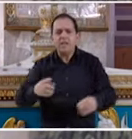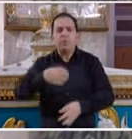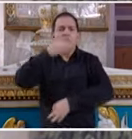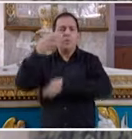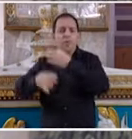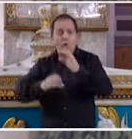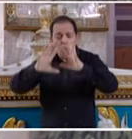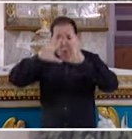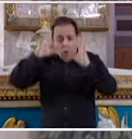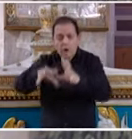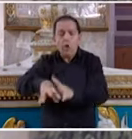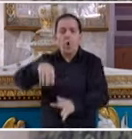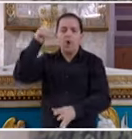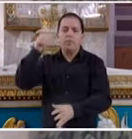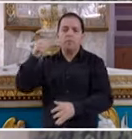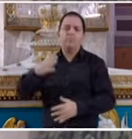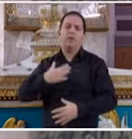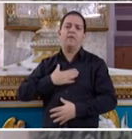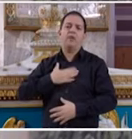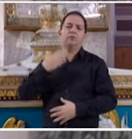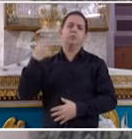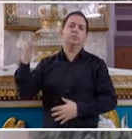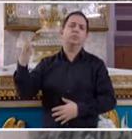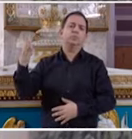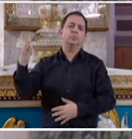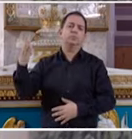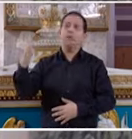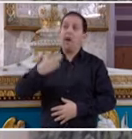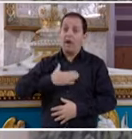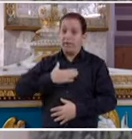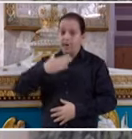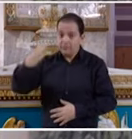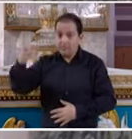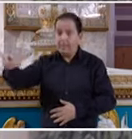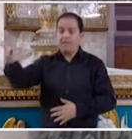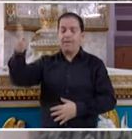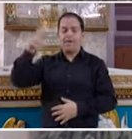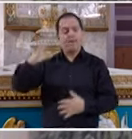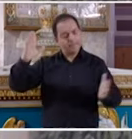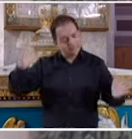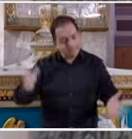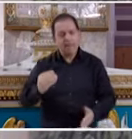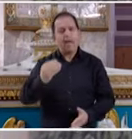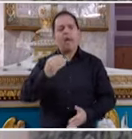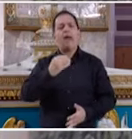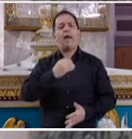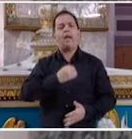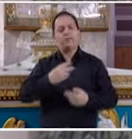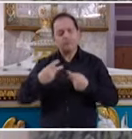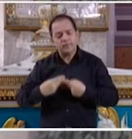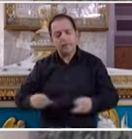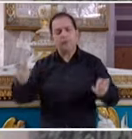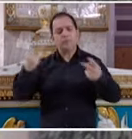ευχαριστώ, και Εκείνος, επειδή ευχαριστούμε, μας ανοίγει την πόρτα του ελέους και